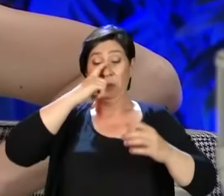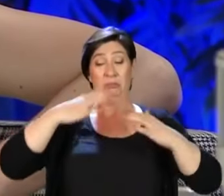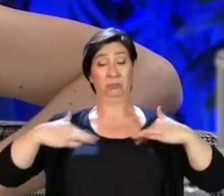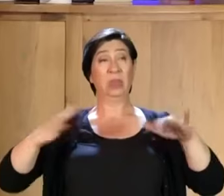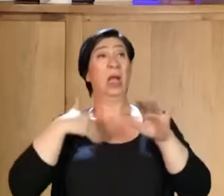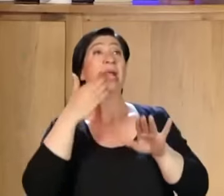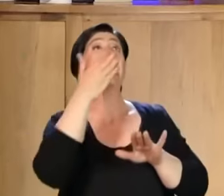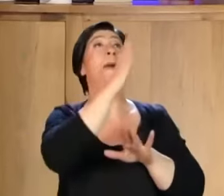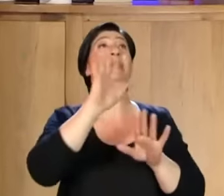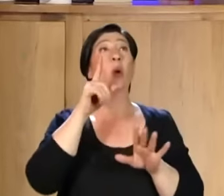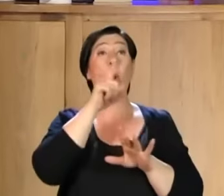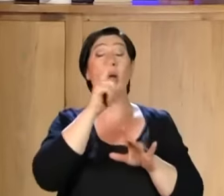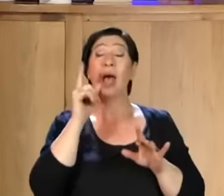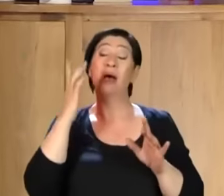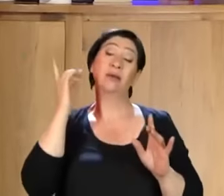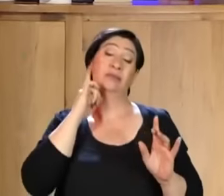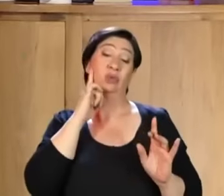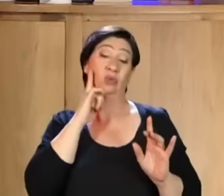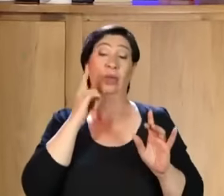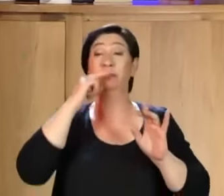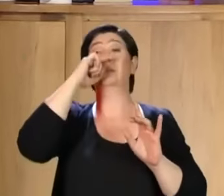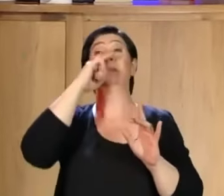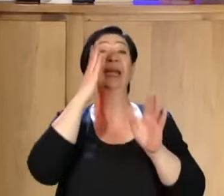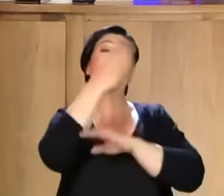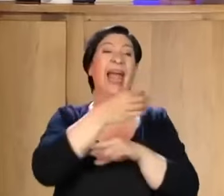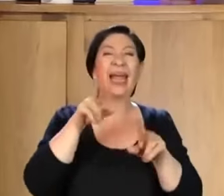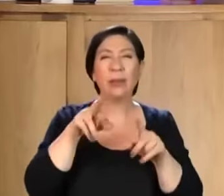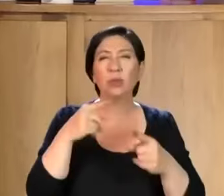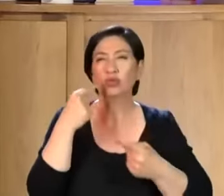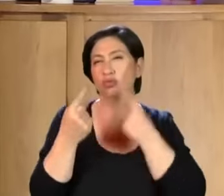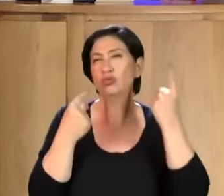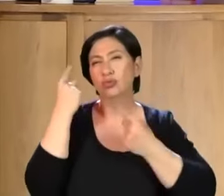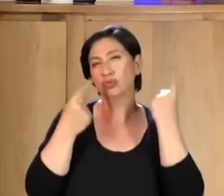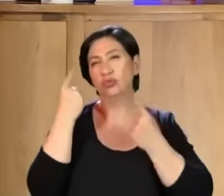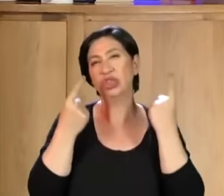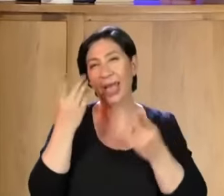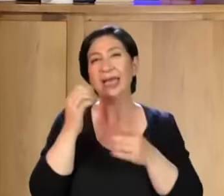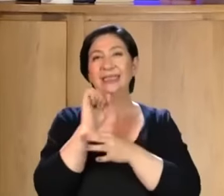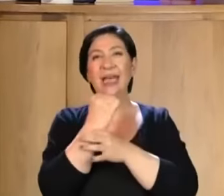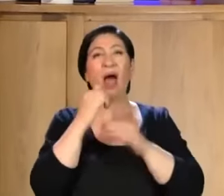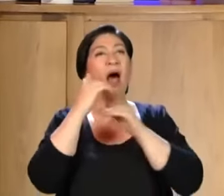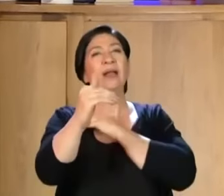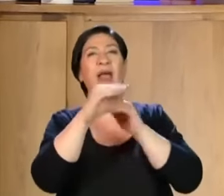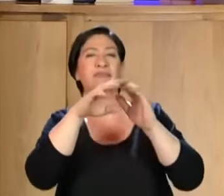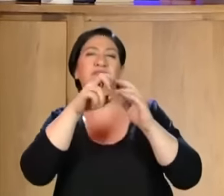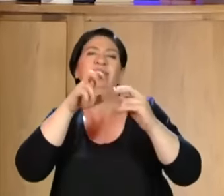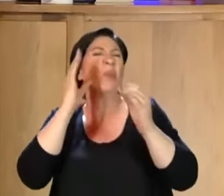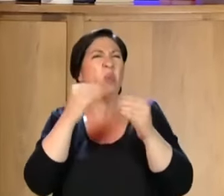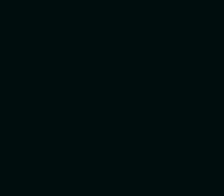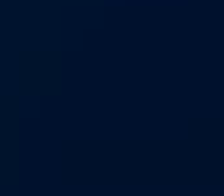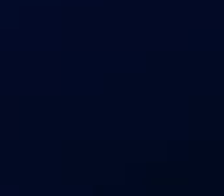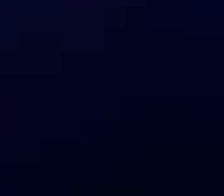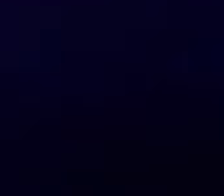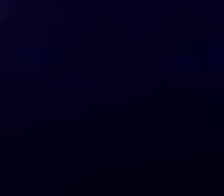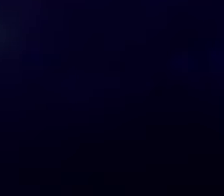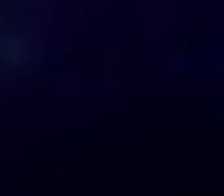ona ulaşamazsınız ona ancak entelektüeller ulaşır filan gibi bir Eee tanıtımla Aslında sanatı halktan daha da uzaklaştırabilir